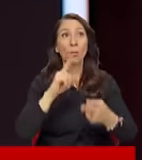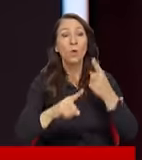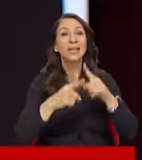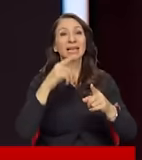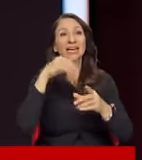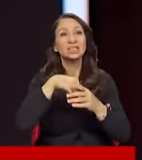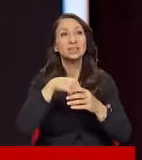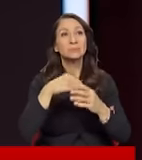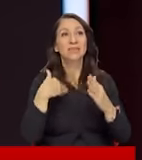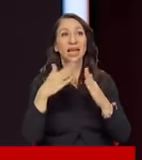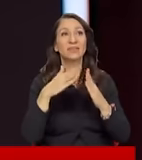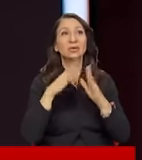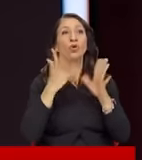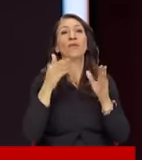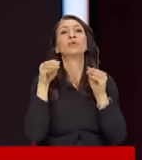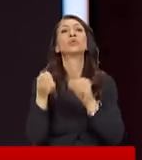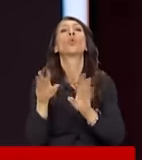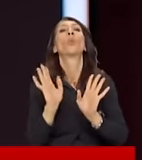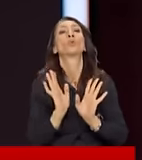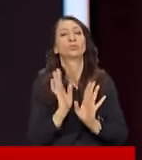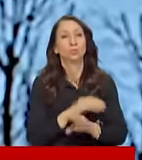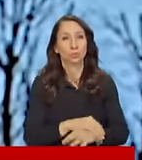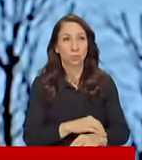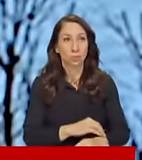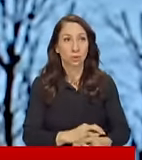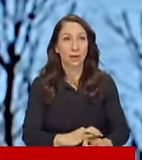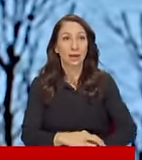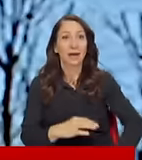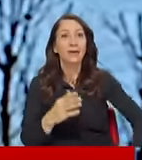siyaseti biz evimizin içine çok sokmuyoruz aslında. Yani